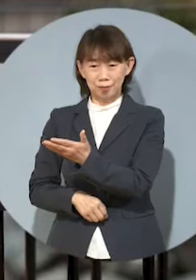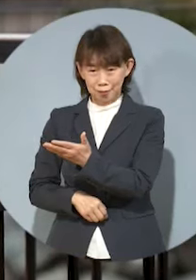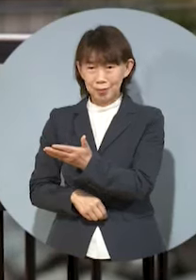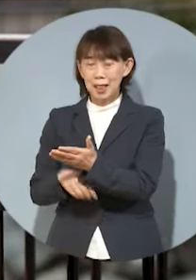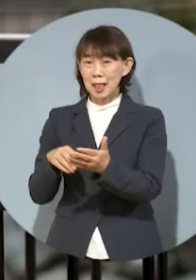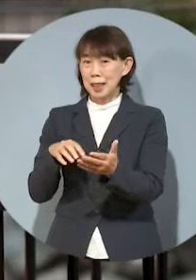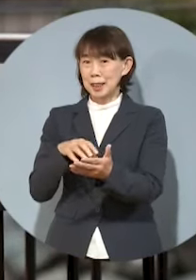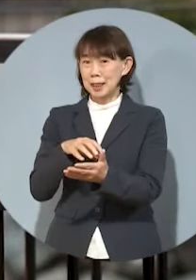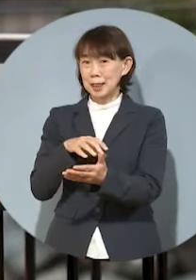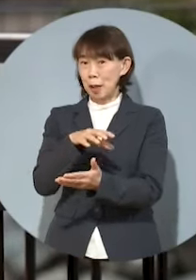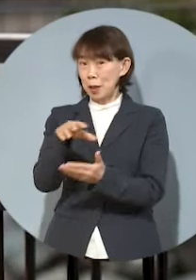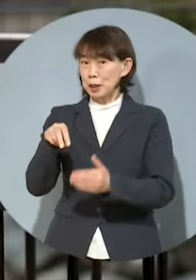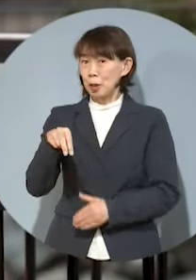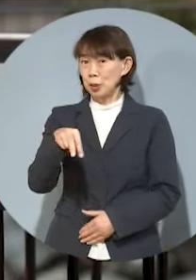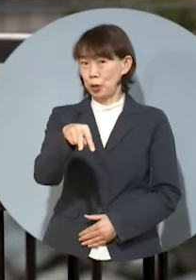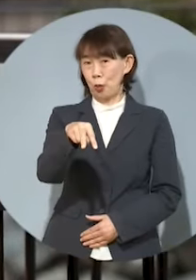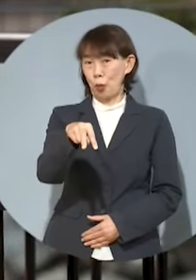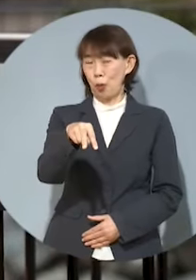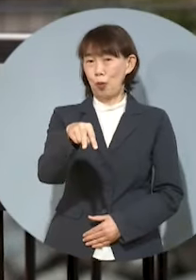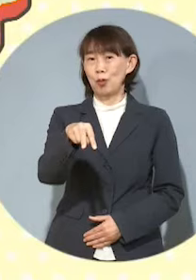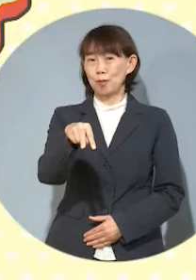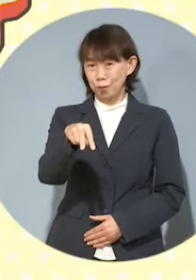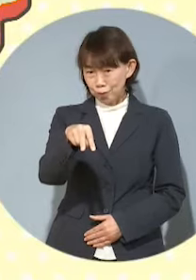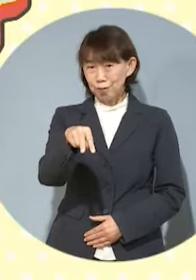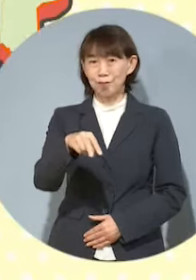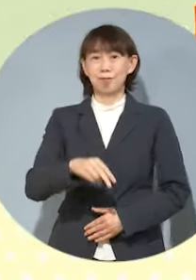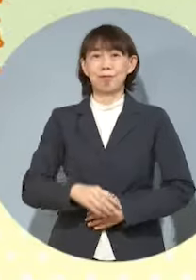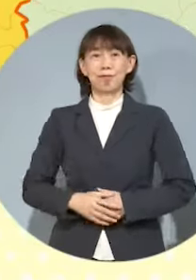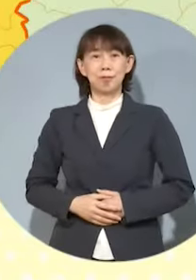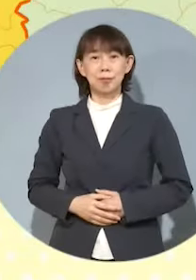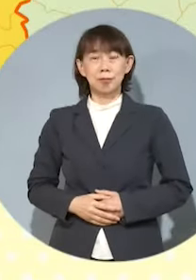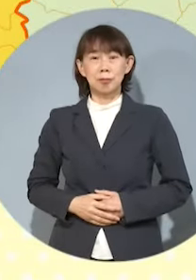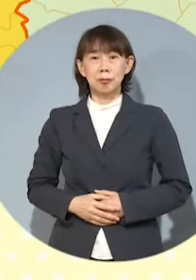たまにはプラット。